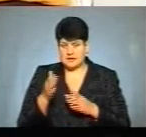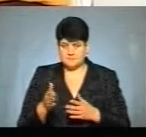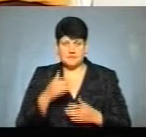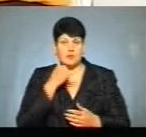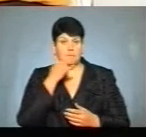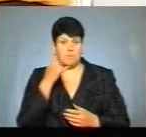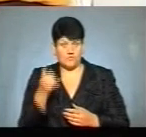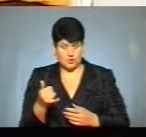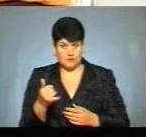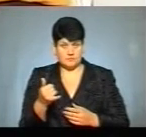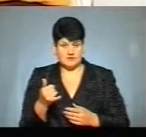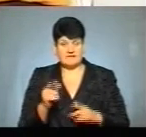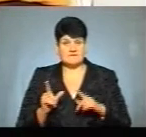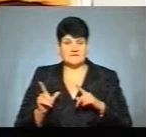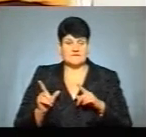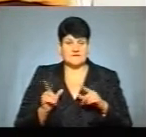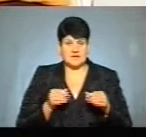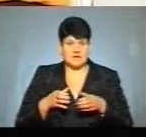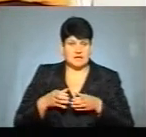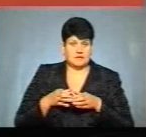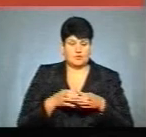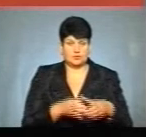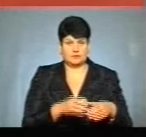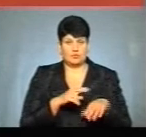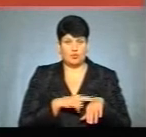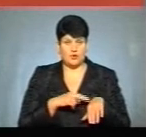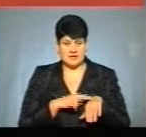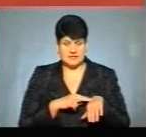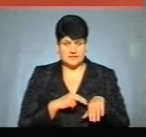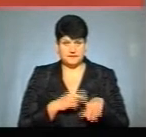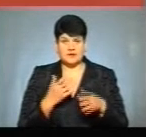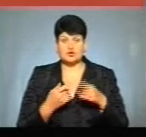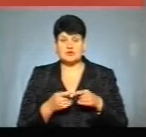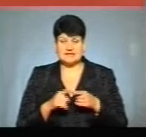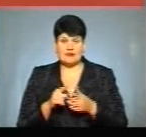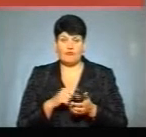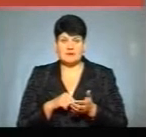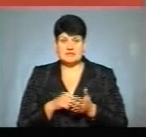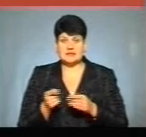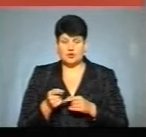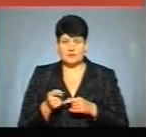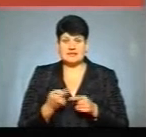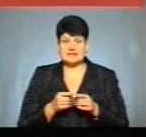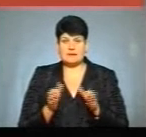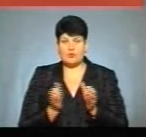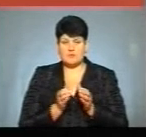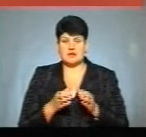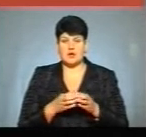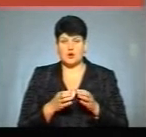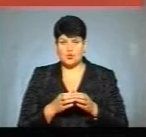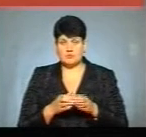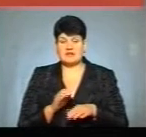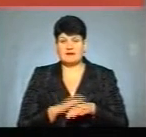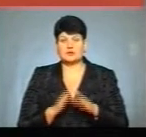повідомленні, повторюсь, виїдуть працівники поліції. Якщо ж це в межах міста Тернополя, то вийде мобільна група зреагування на